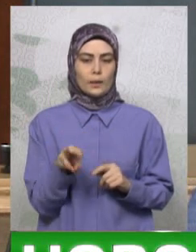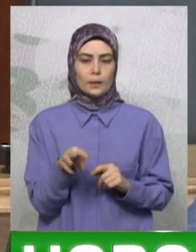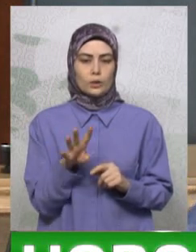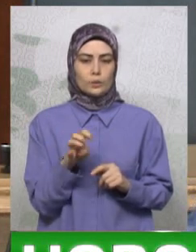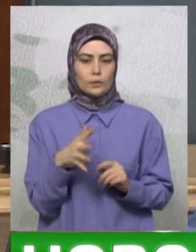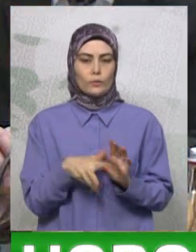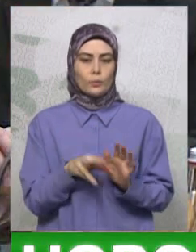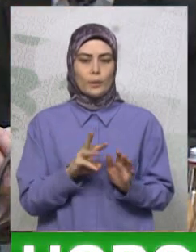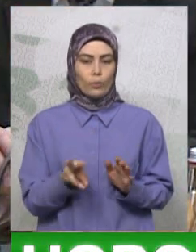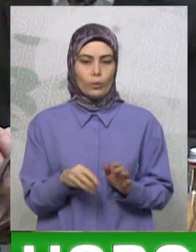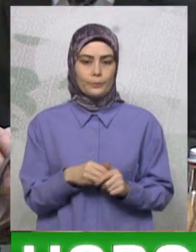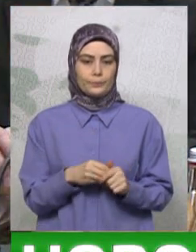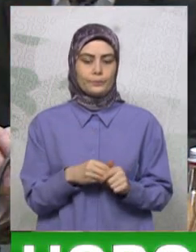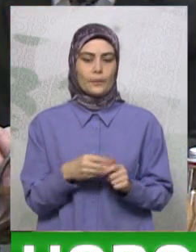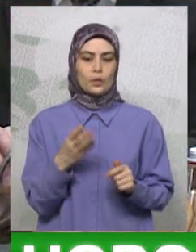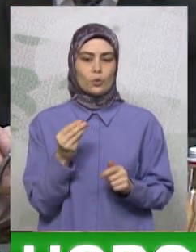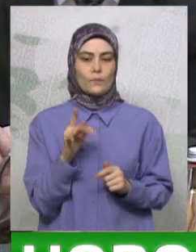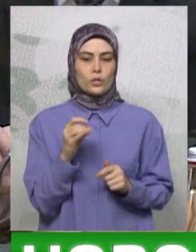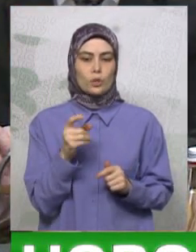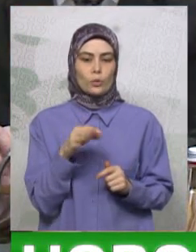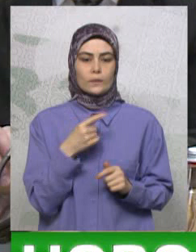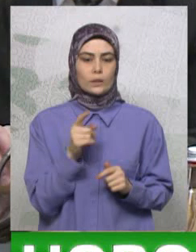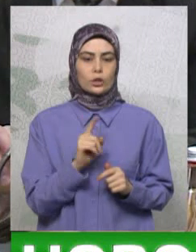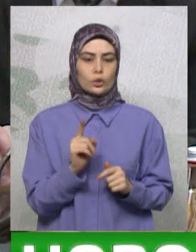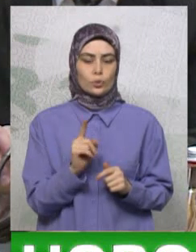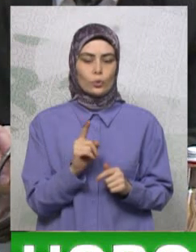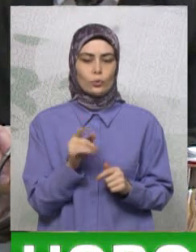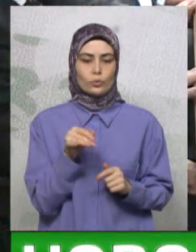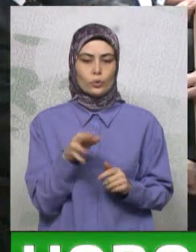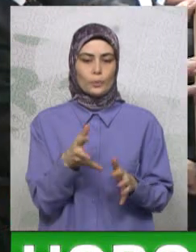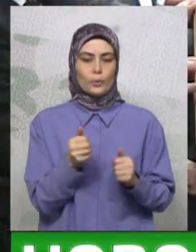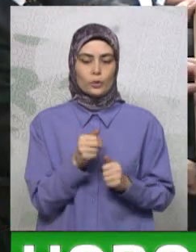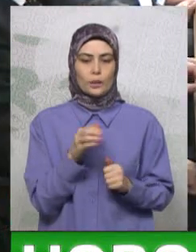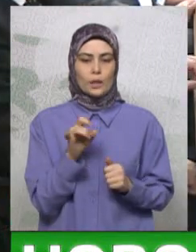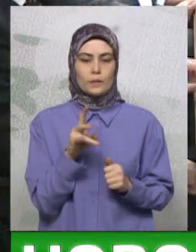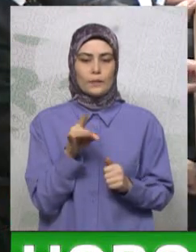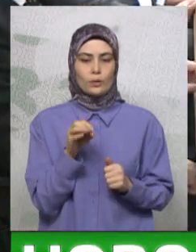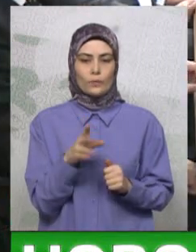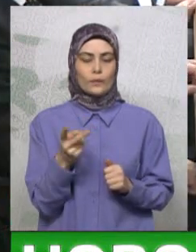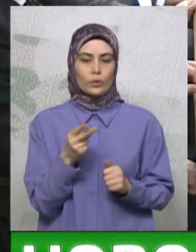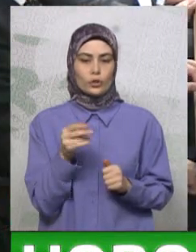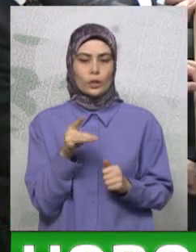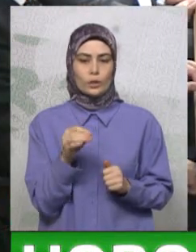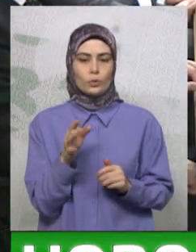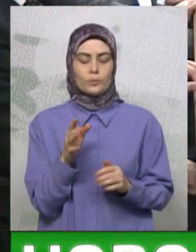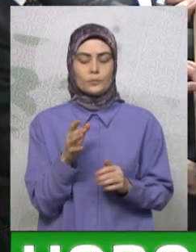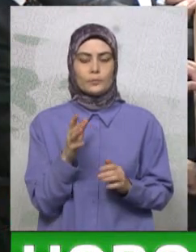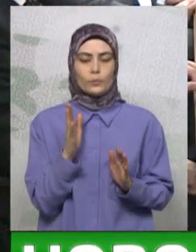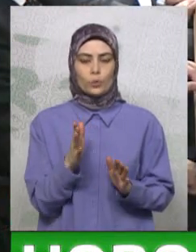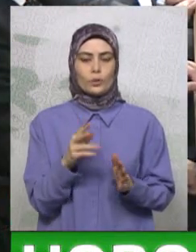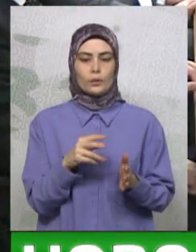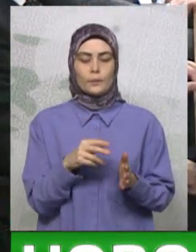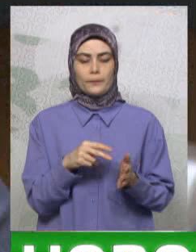1,458 миллионов. Кроме того, Вышигуров отметил, что с учетом полученных трансфертов ко второму чтению законопроекта будут